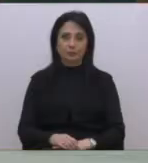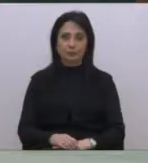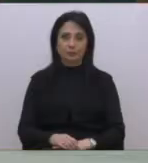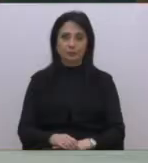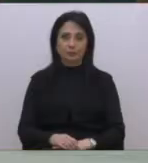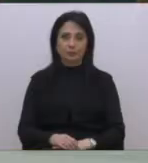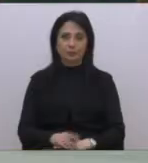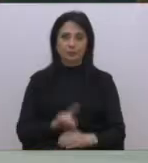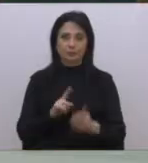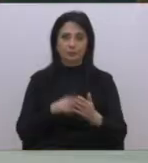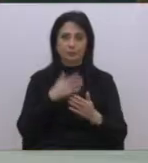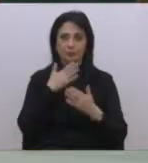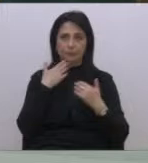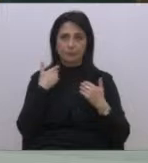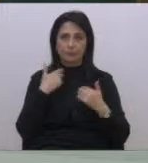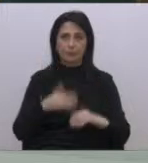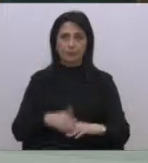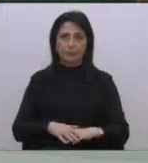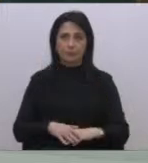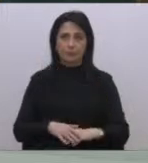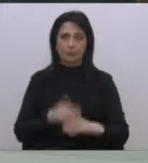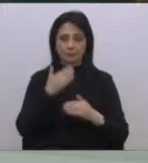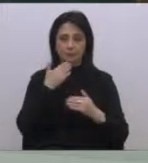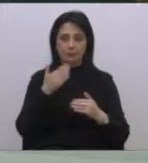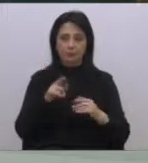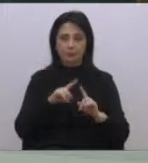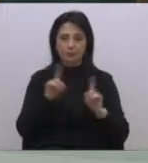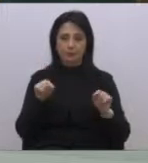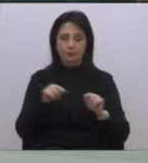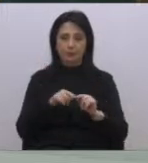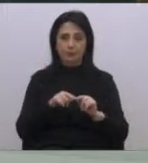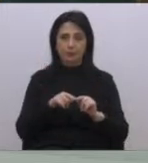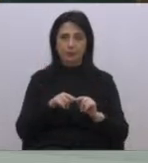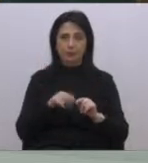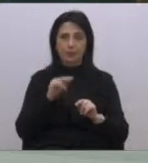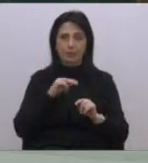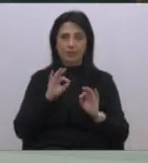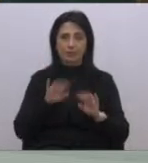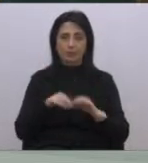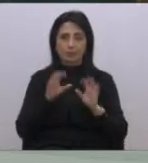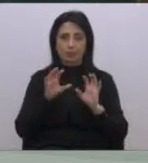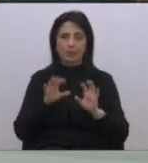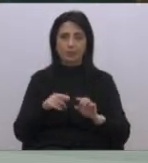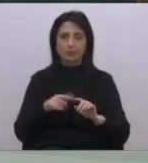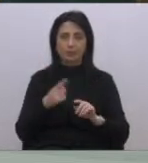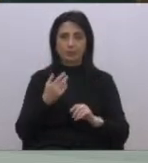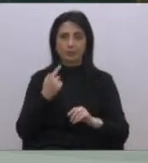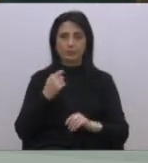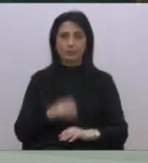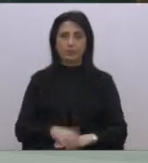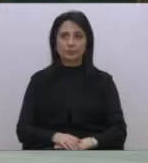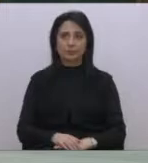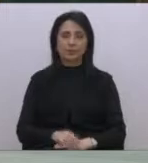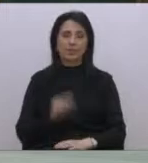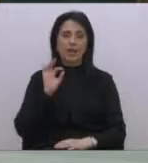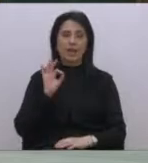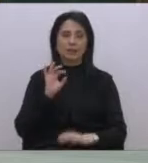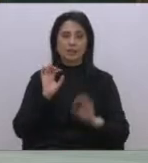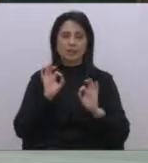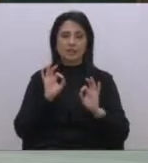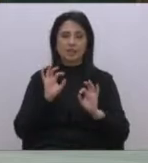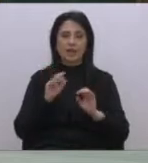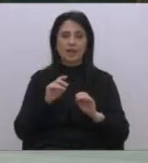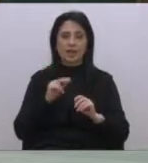că am văzut am văzut că am văzut că am văzut că am văzut că am văzut Administrația Samarta